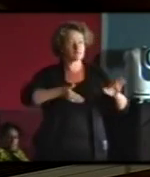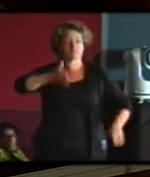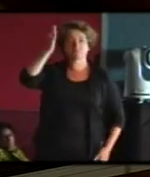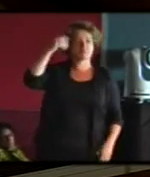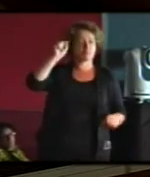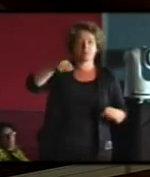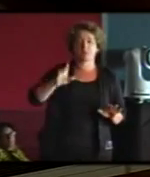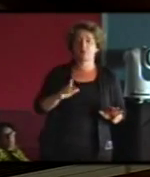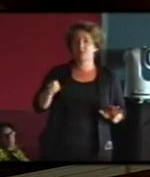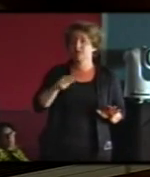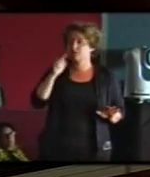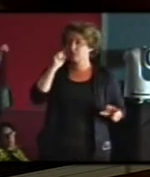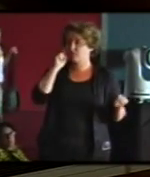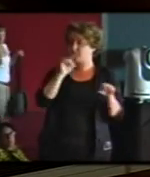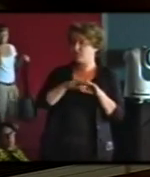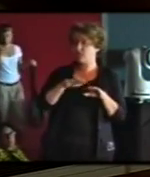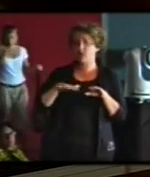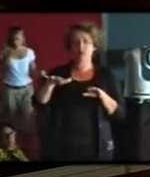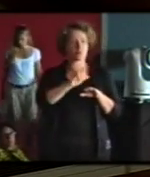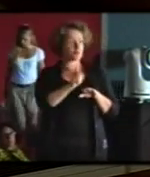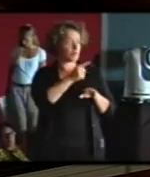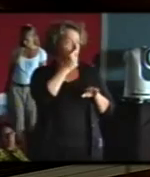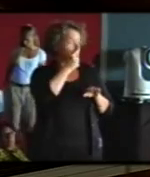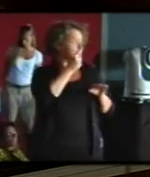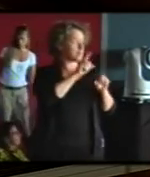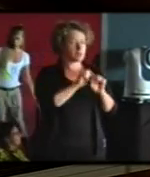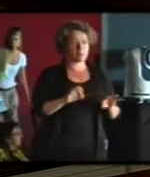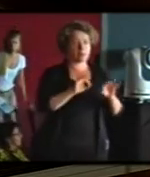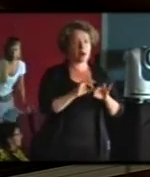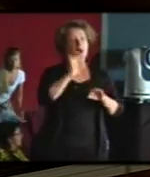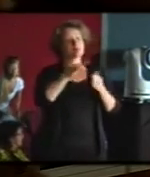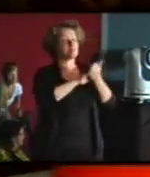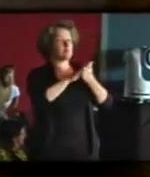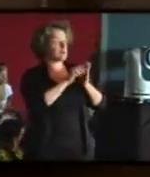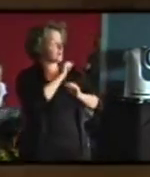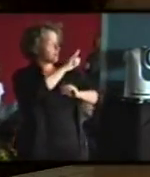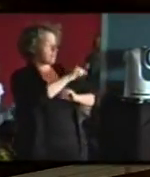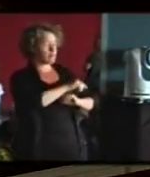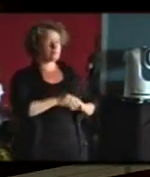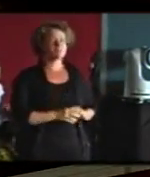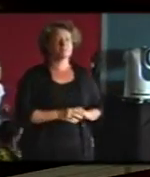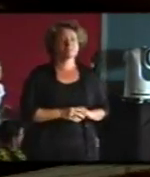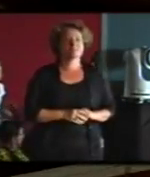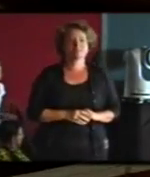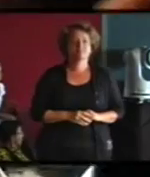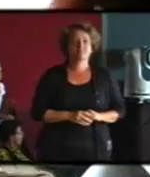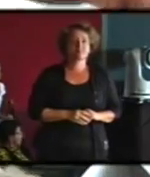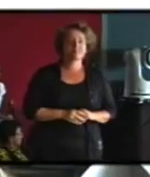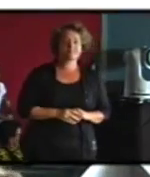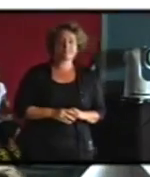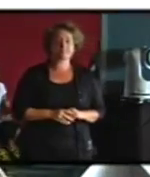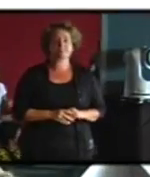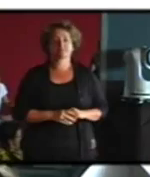que on voit pas tous. Non, ça n'a pas l'air d'être le cas. Si ? Ah pardon, bah justement. Tenez.